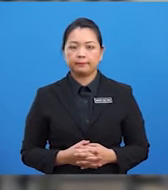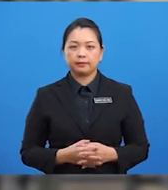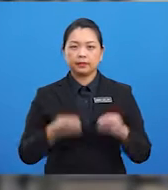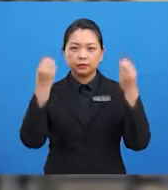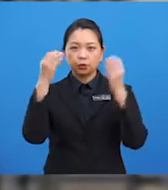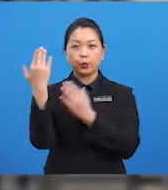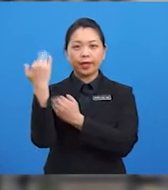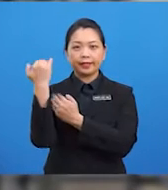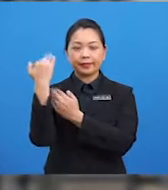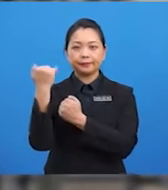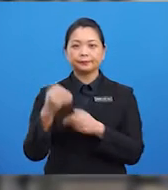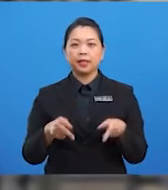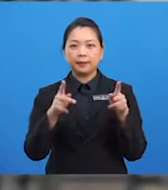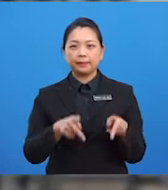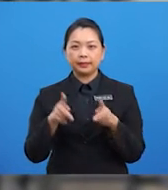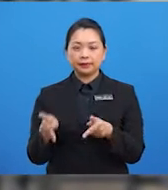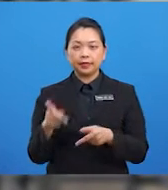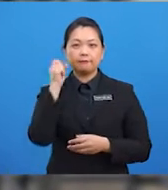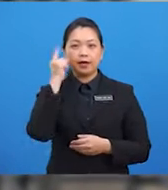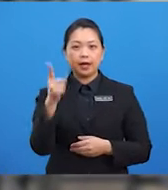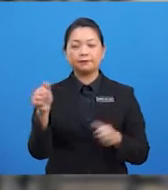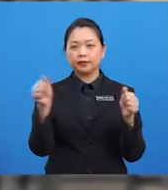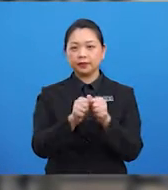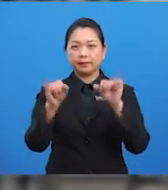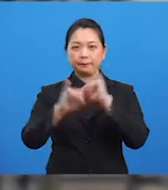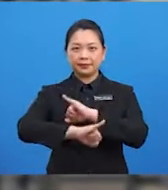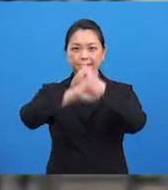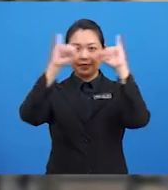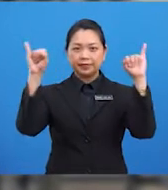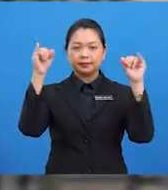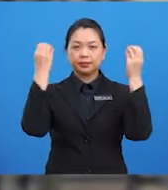Cikgu berharap pelajar faham dengan penjelasan cikgu.